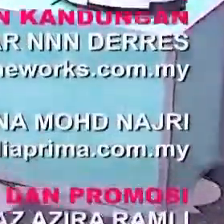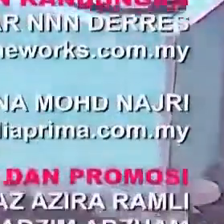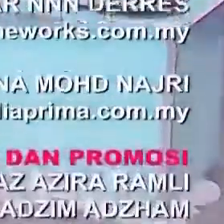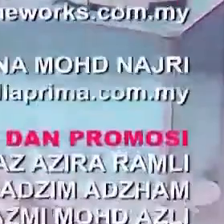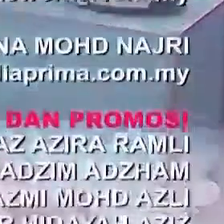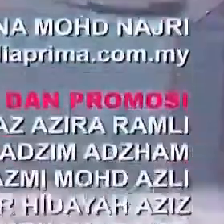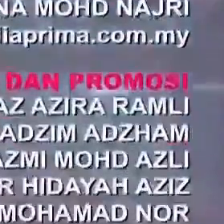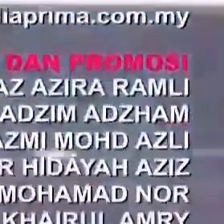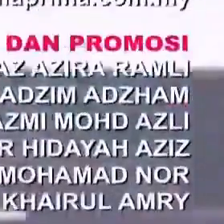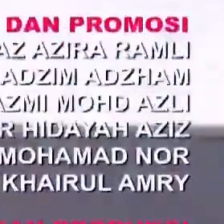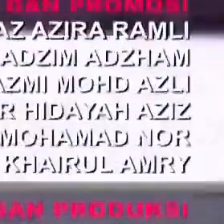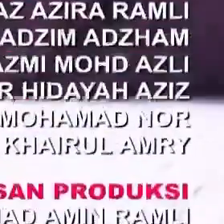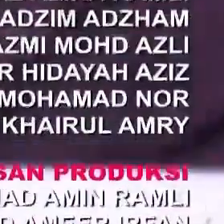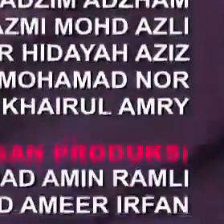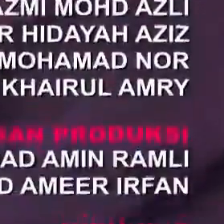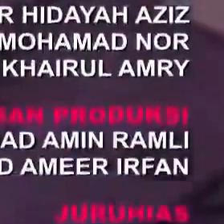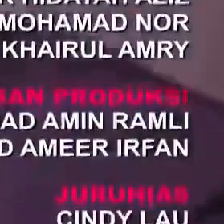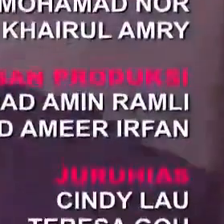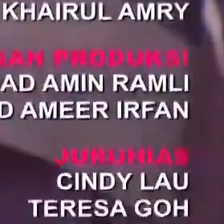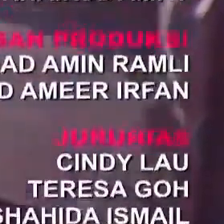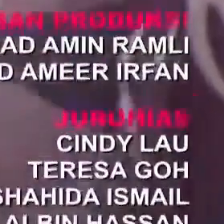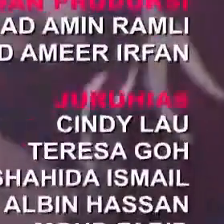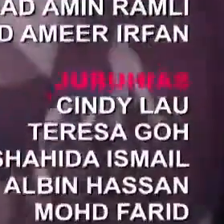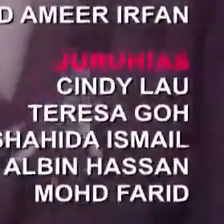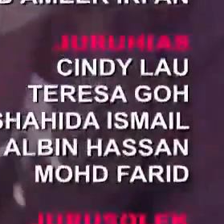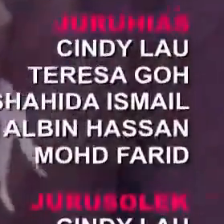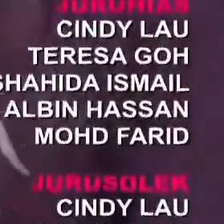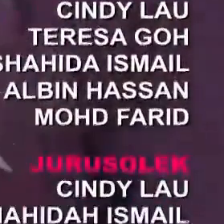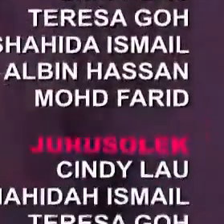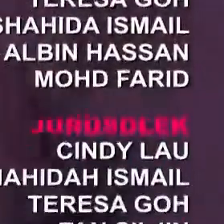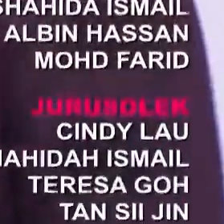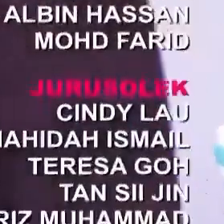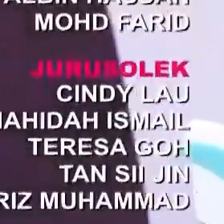untuk bekerja. Menjimatkan